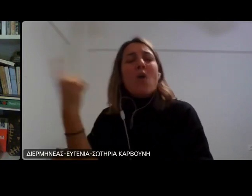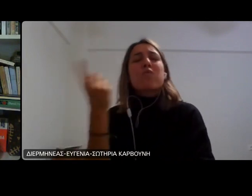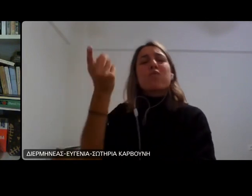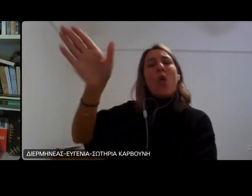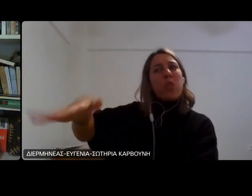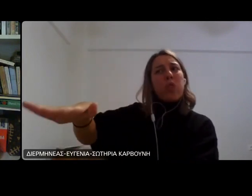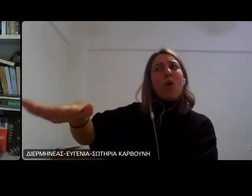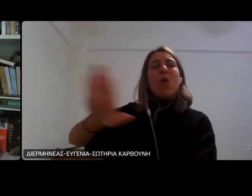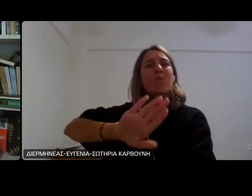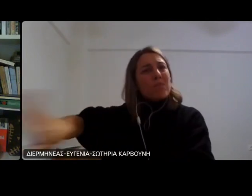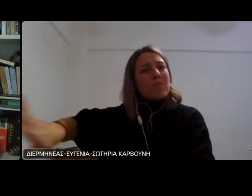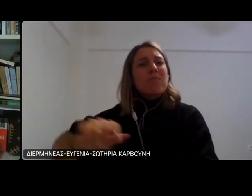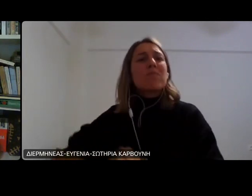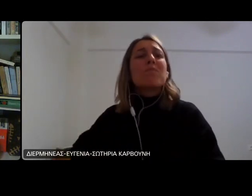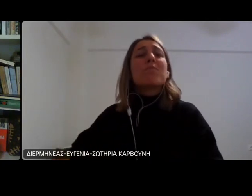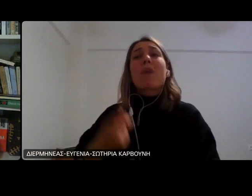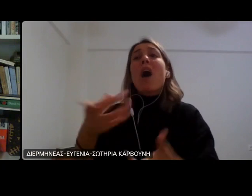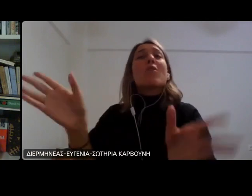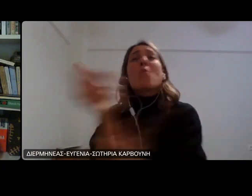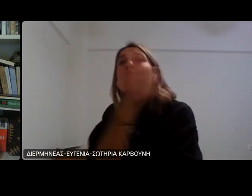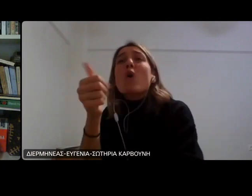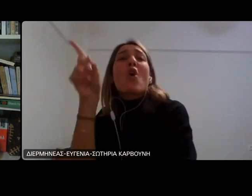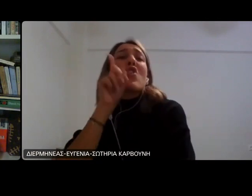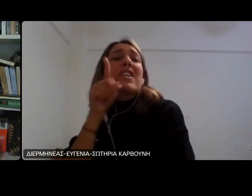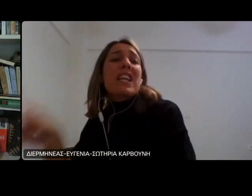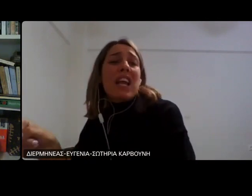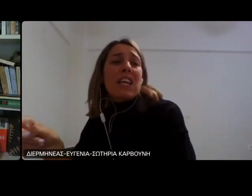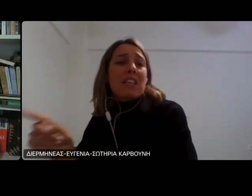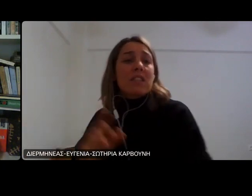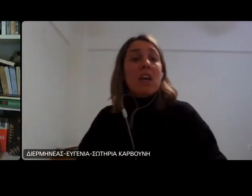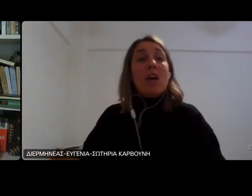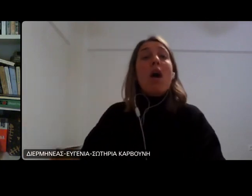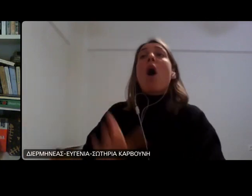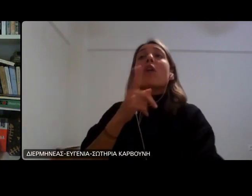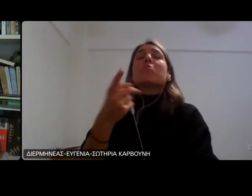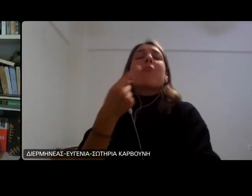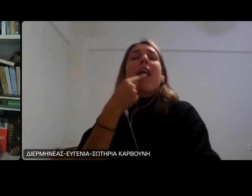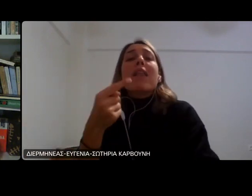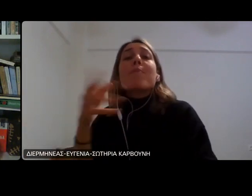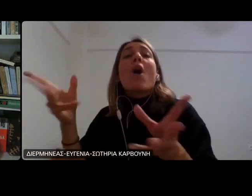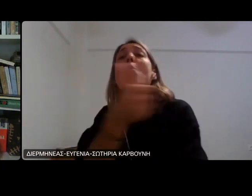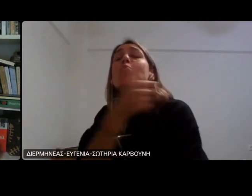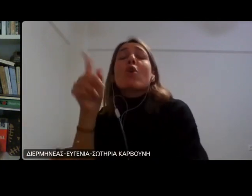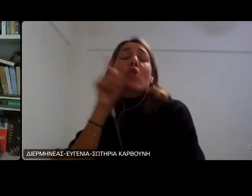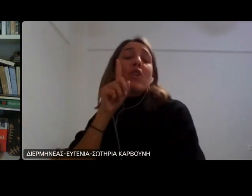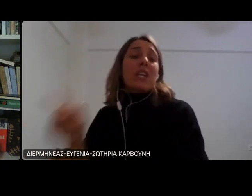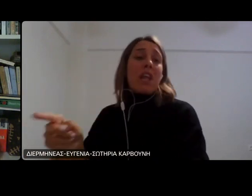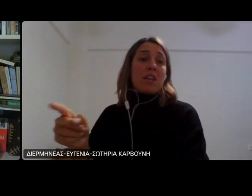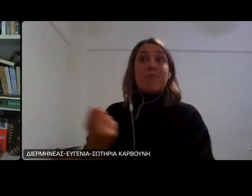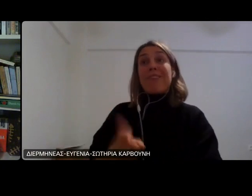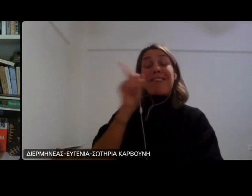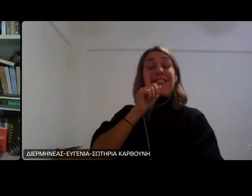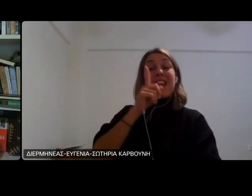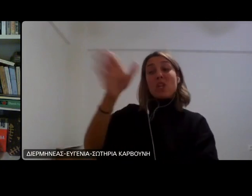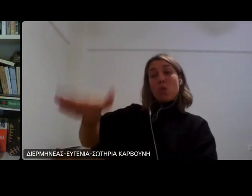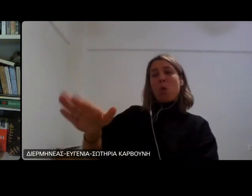παραμένει σημασμένο, αφορά αποκλειστικά τις γυναίκες ή όσα τα άτομα φέρονται σε γυναίκες ή υποβιβάζονται στη θέση της γυναίκας, όπως εγώ ως